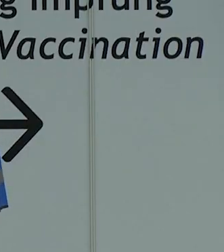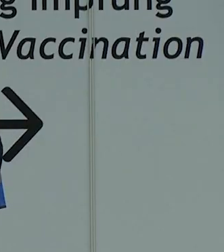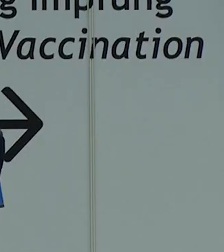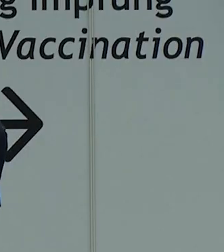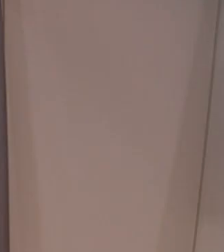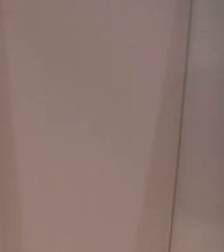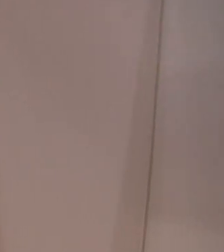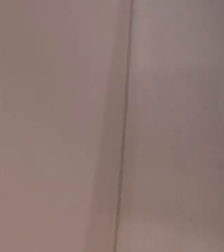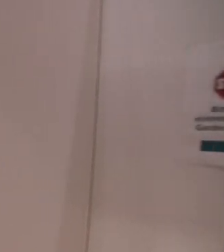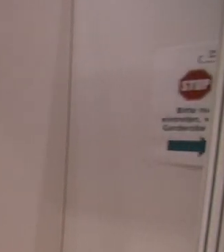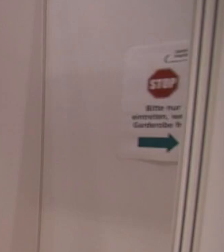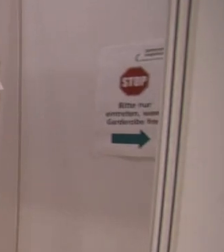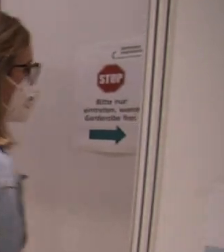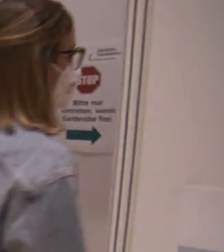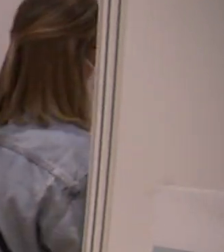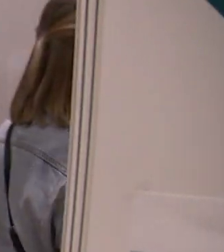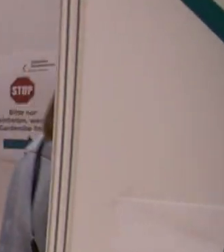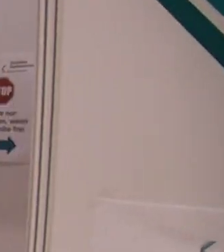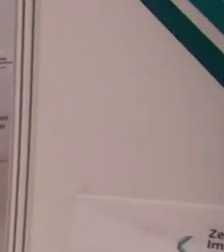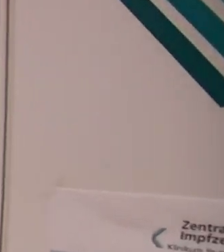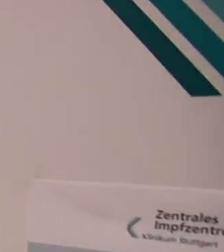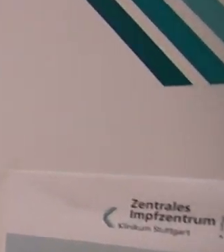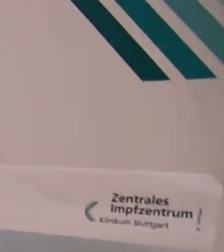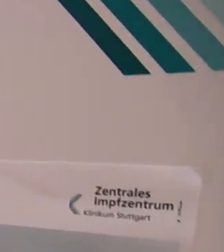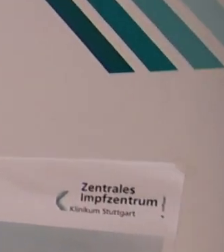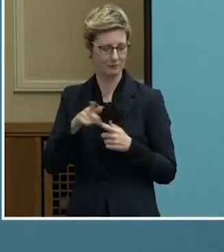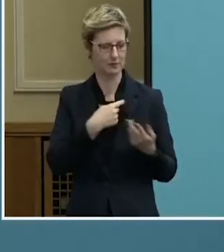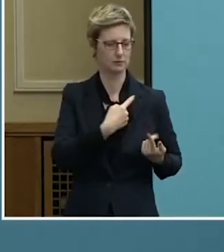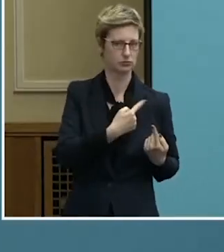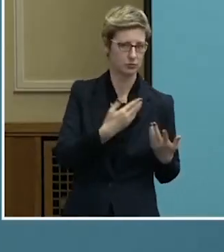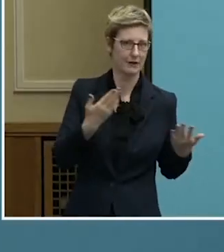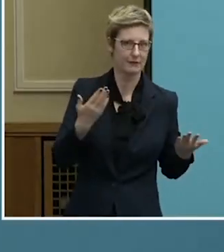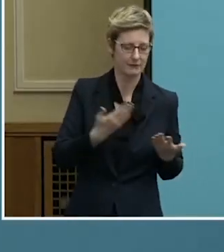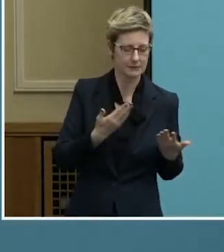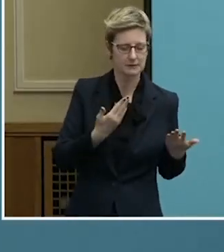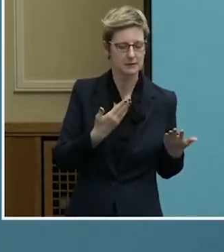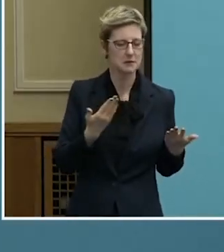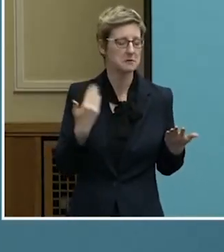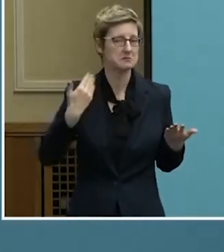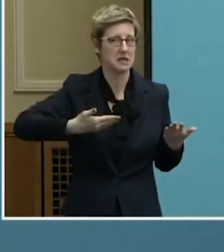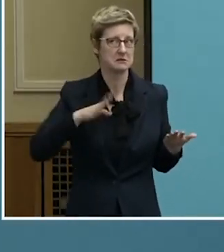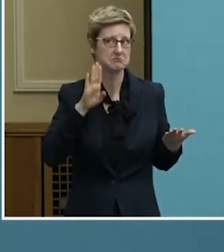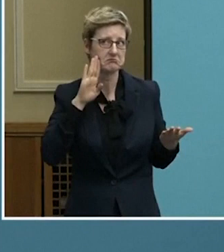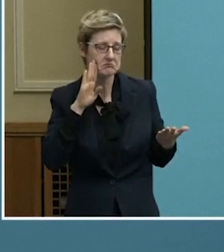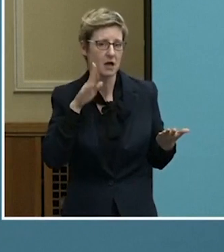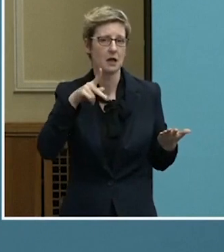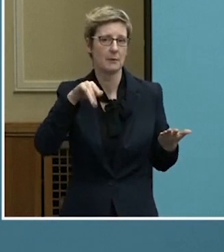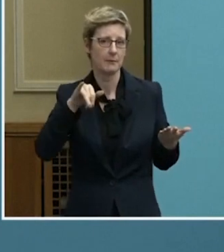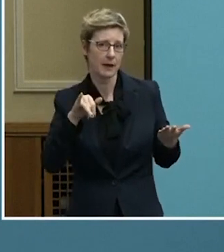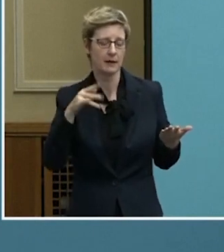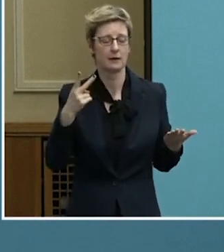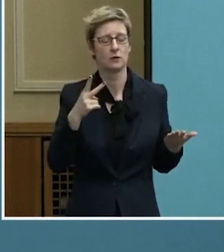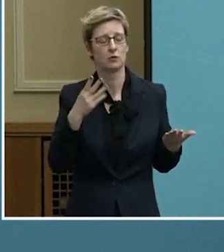letale l'autorità di regolamentazione tedesca ha registrato 31 segnalazioni trombosi nove di questi casi sono stati